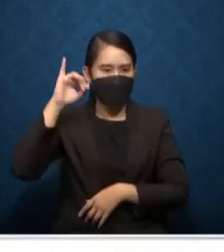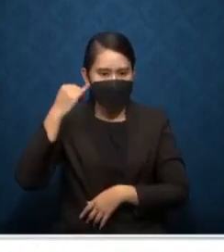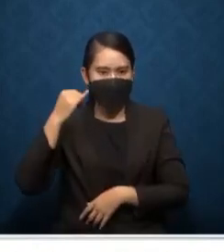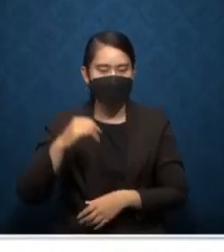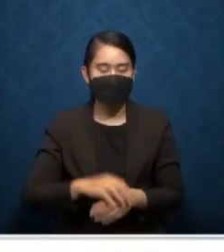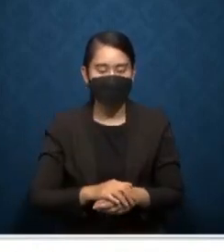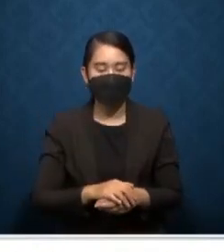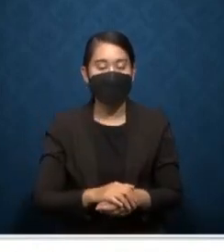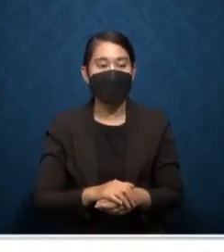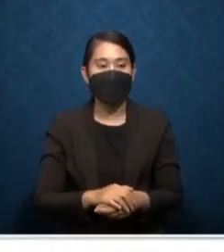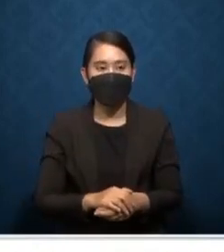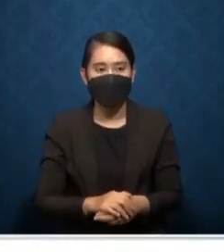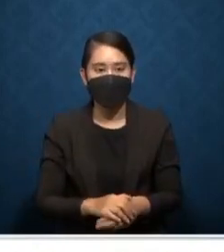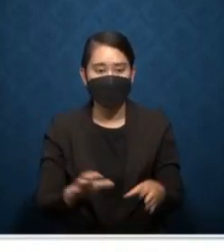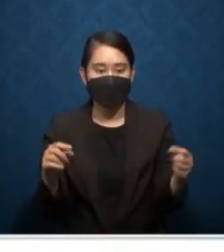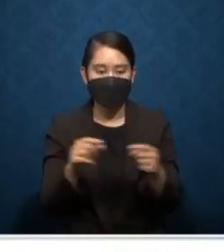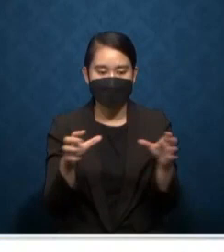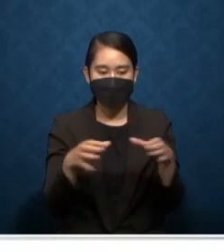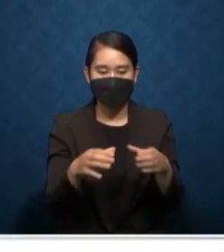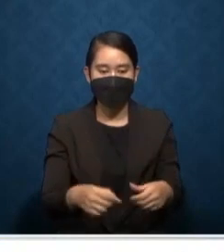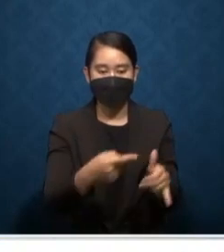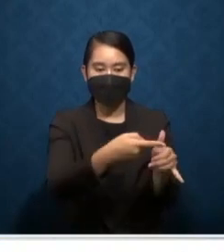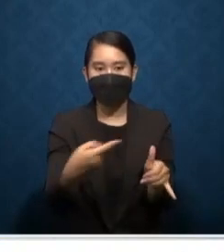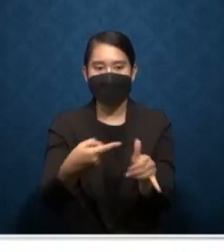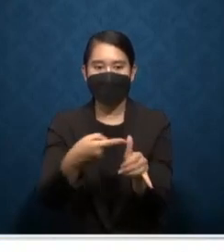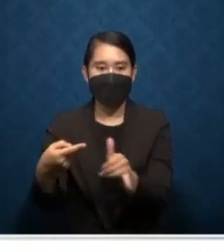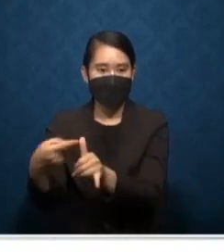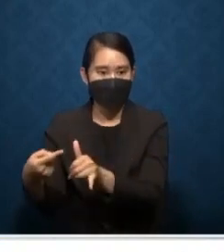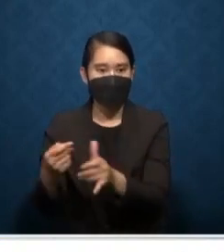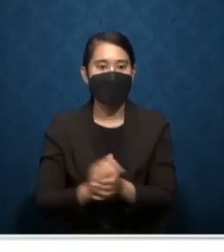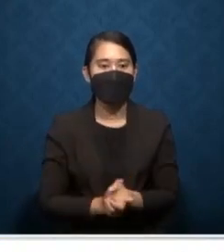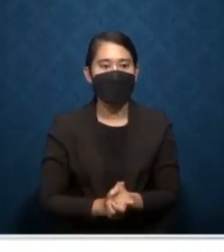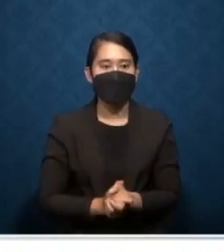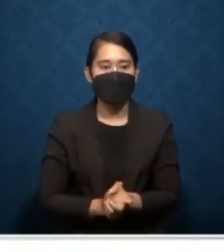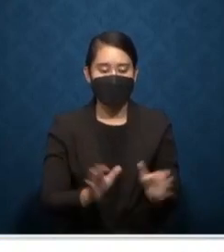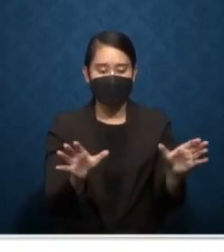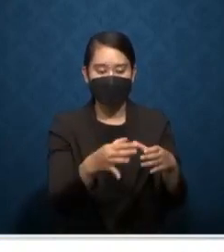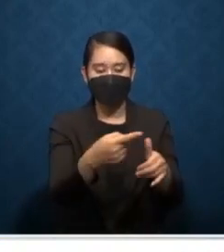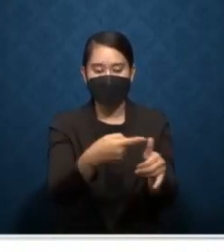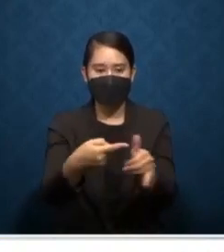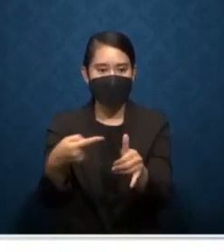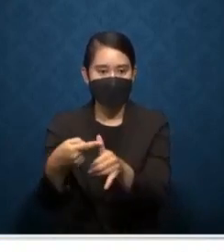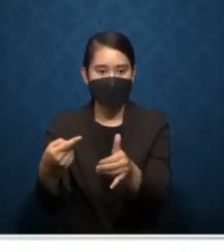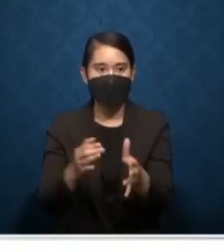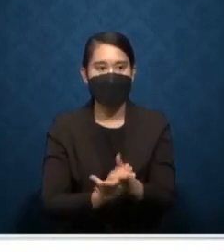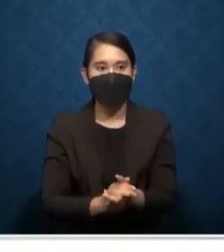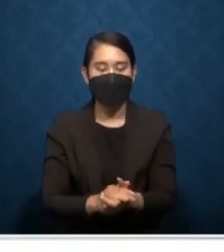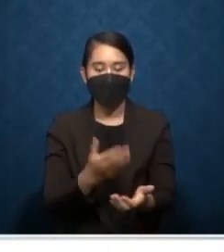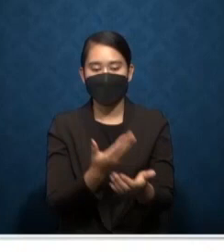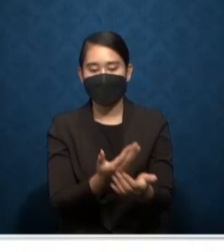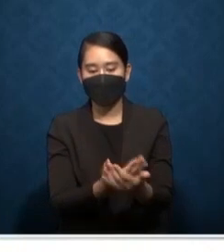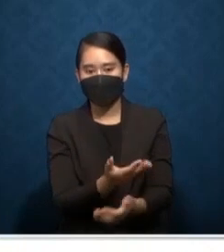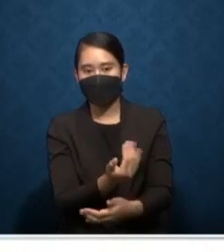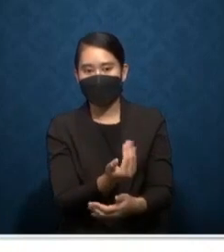4. ค่าตัวเนื่อง5. ค่ามู 6. เรีกค่าถ่ายค่า